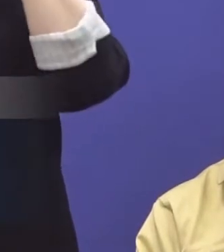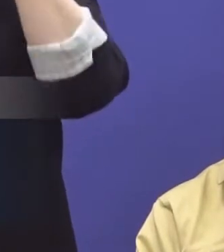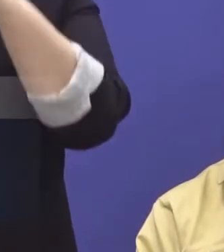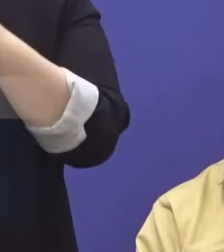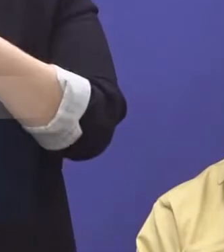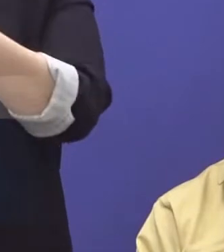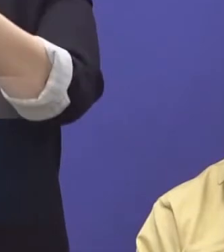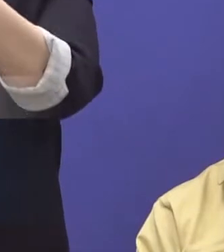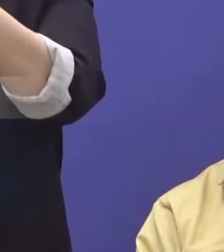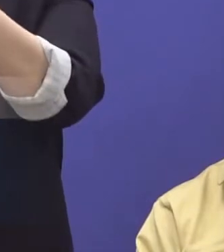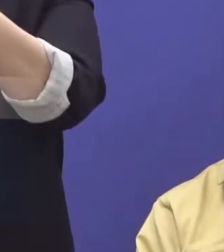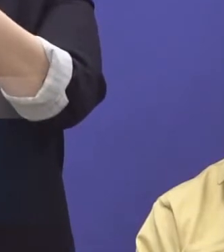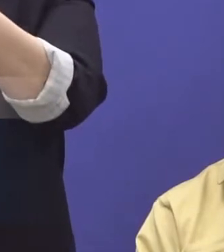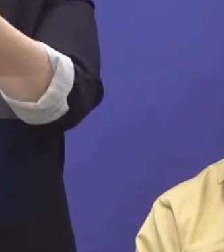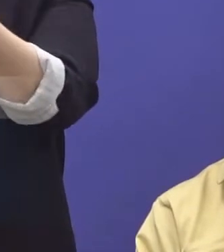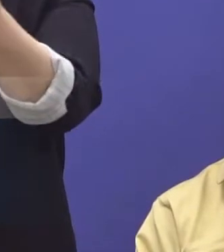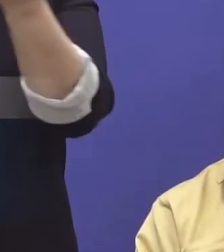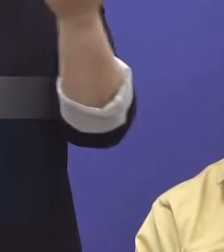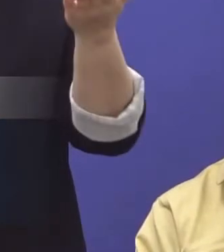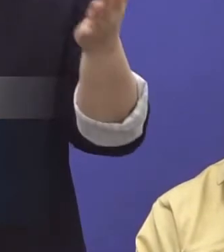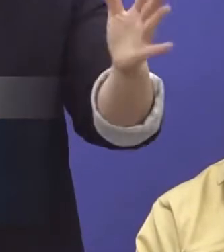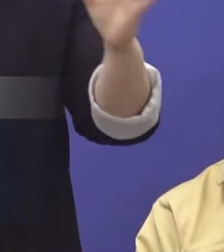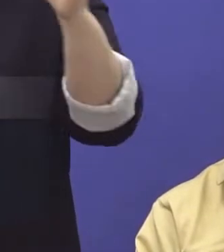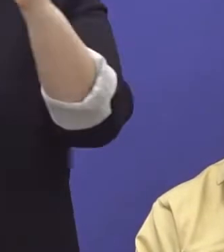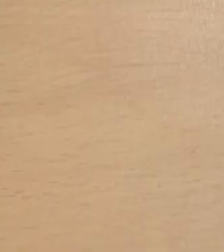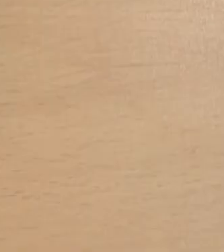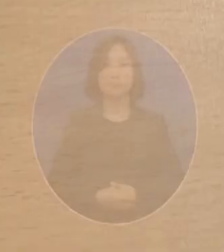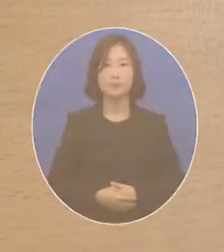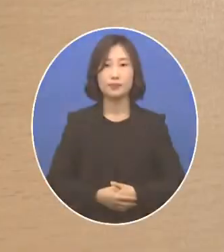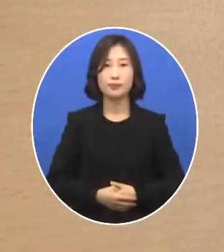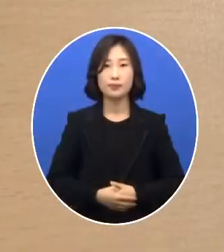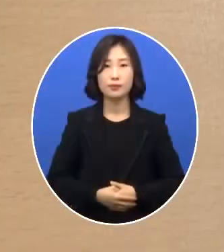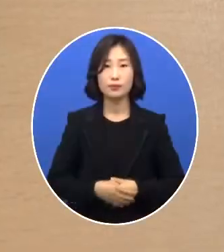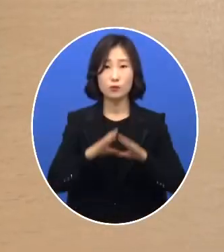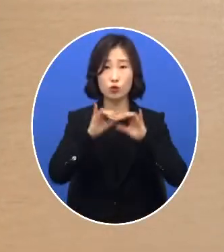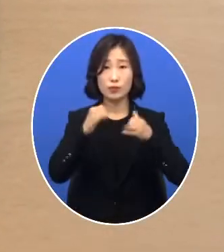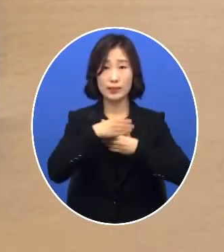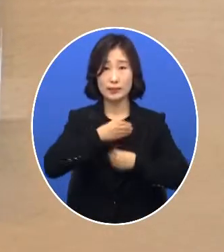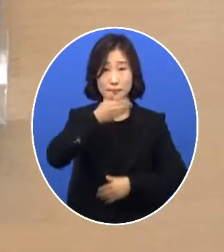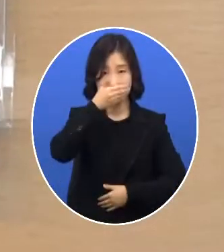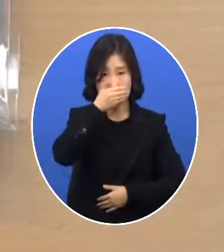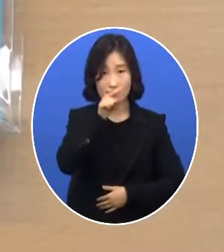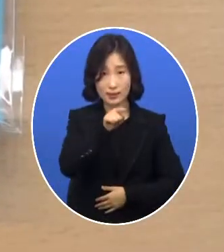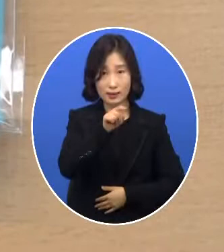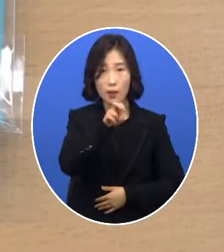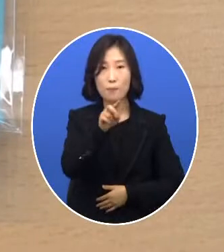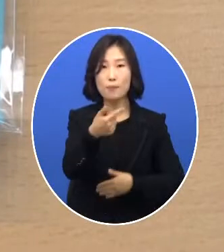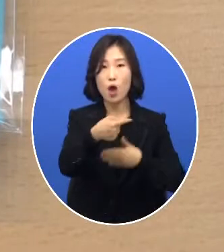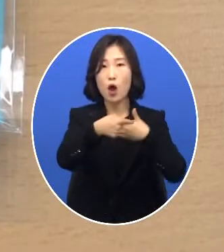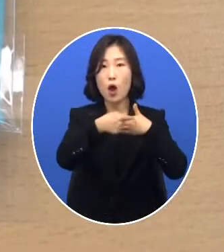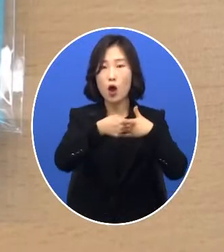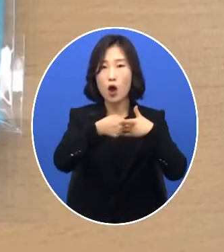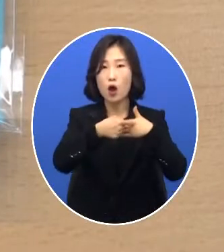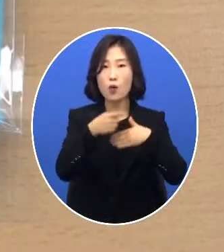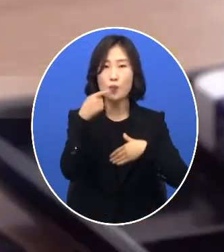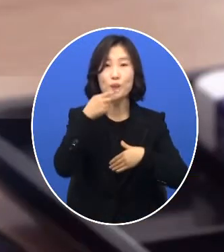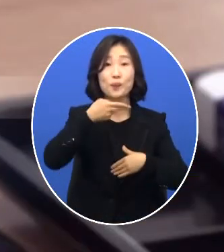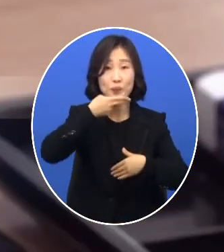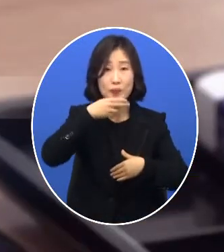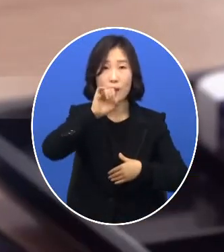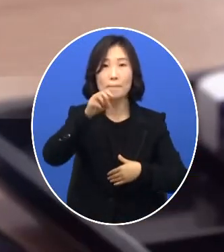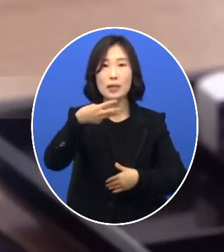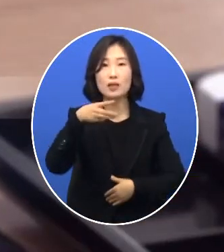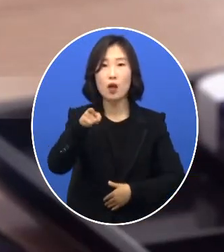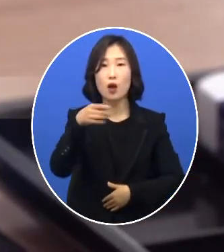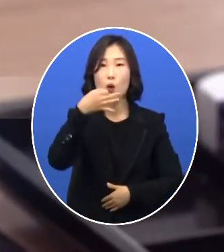저속히 생산하여 보급하기로 합의하였습니다. 국민 안심 마스크는 면 유해성 및 필터